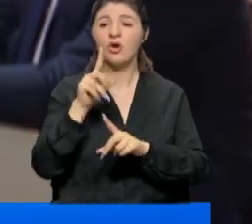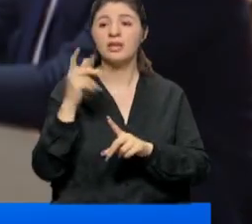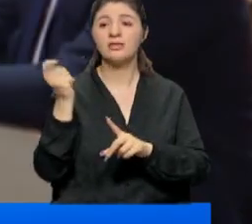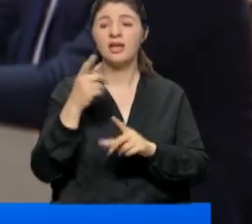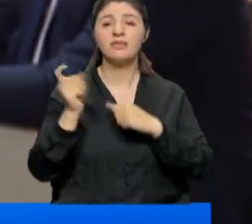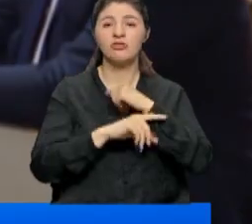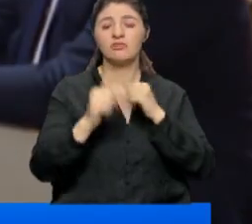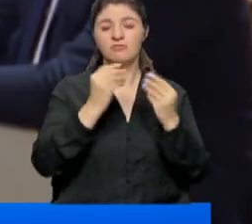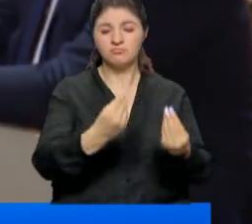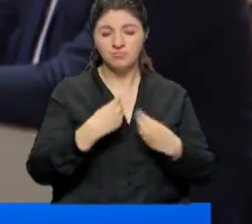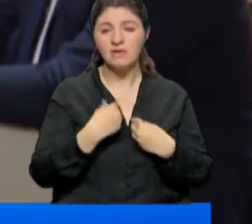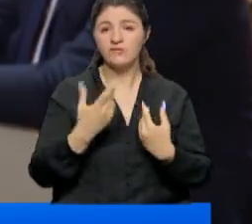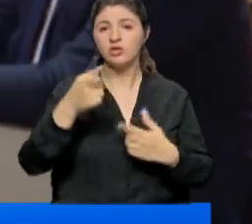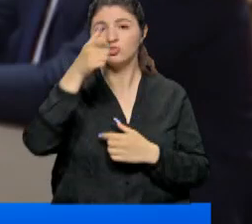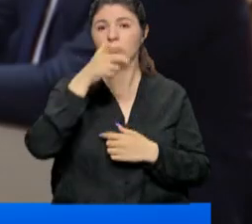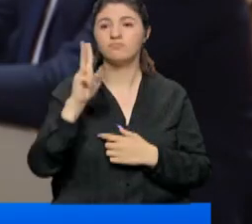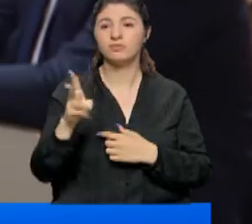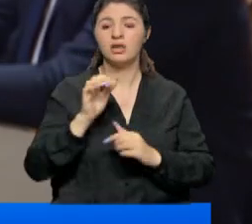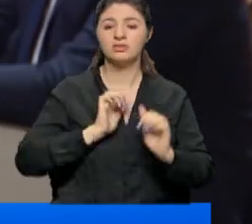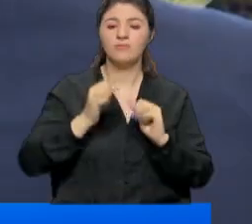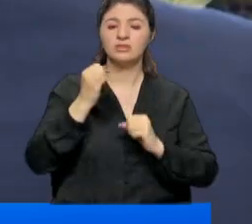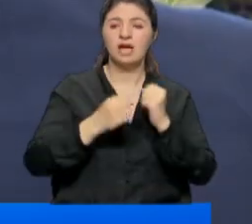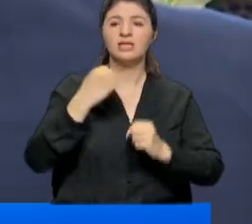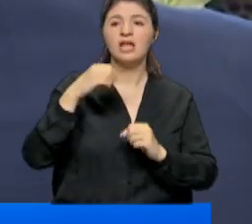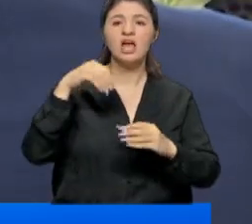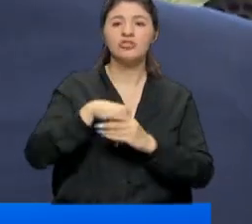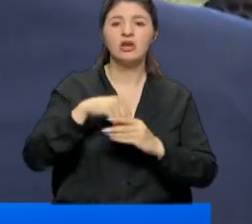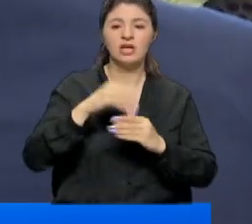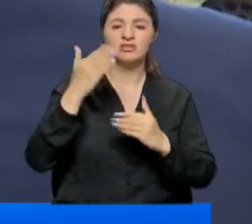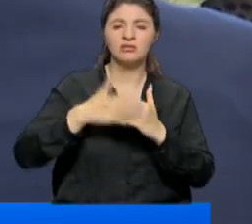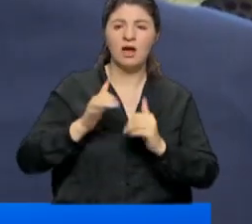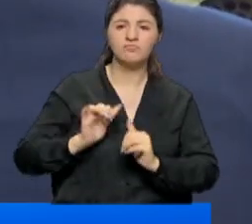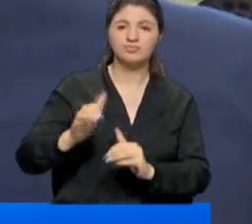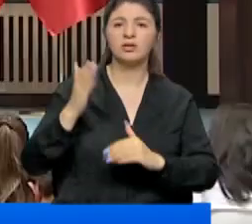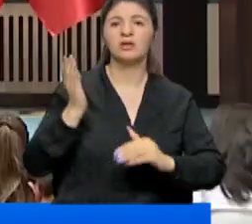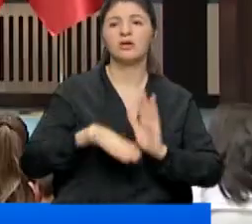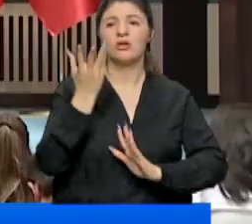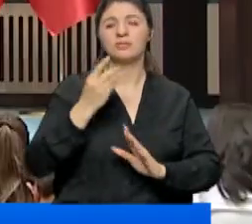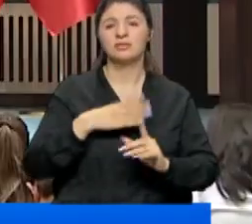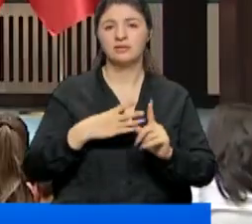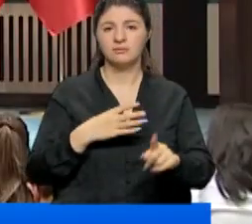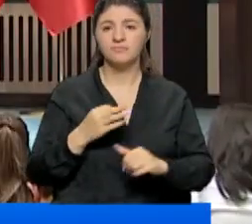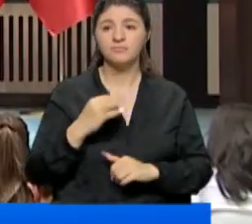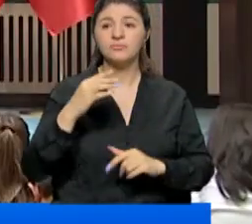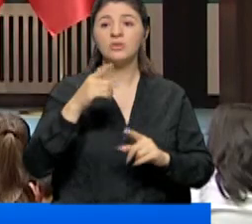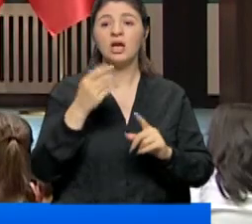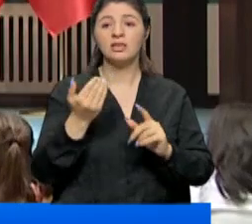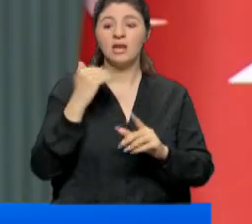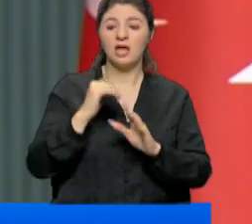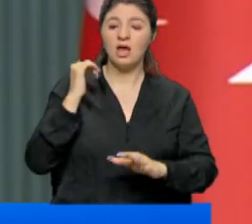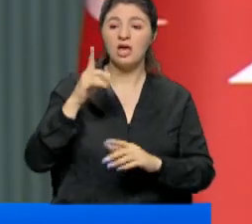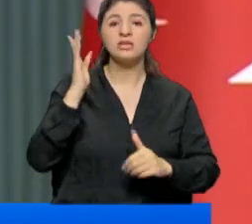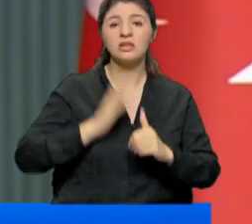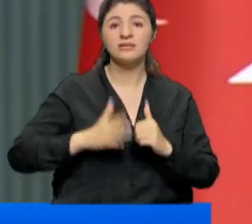dan 12 teröristin iadesini ve Türkiye'ye yönelik savunma sanayi alanındaki yaptırımların kaldırılmasını istedi ve sanayi ürünlerine dönük